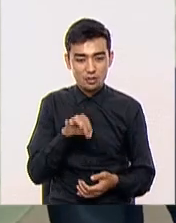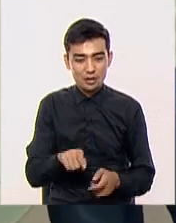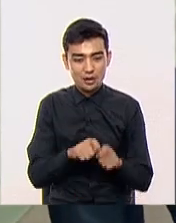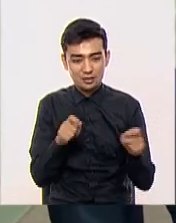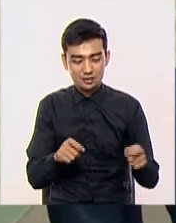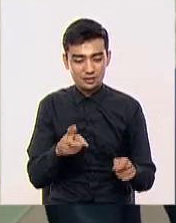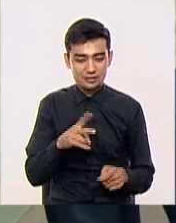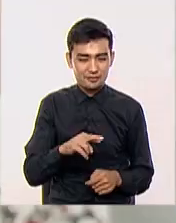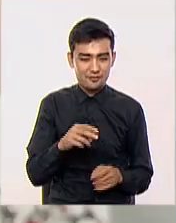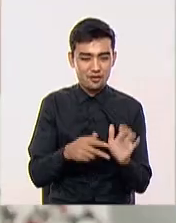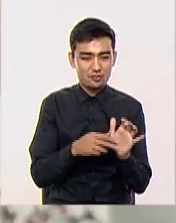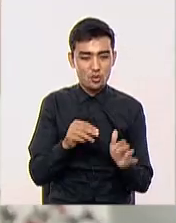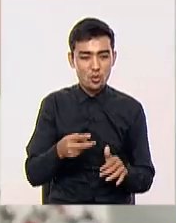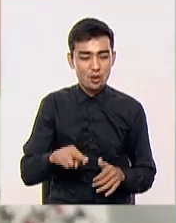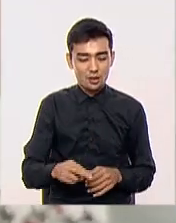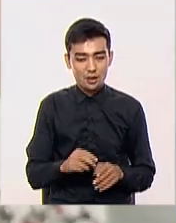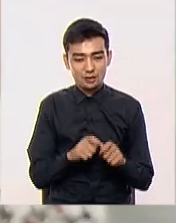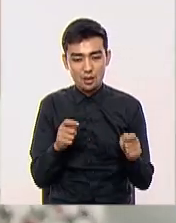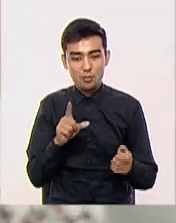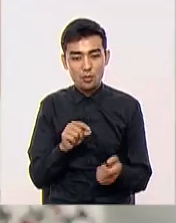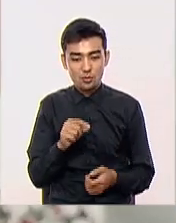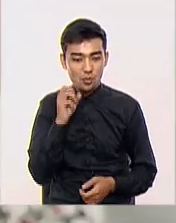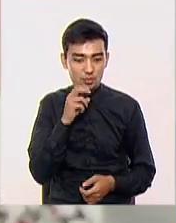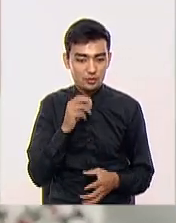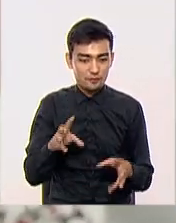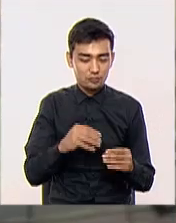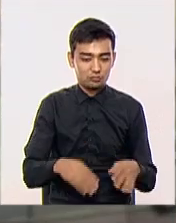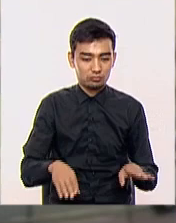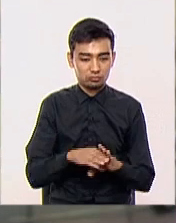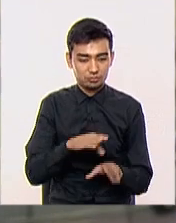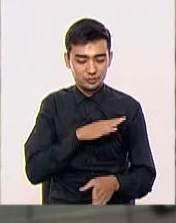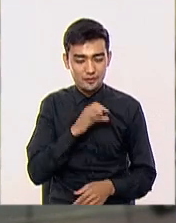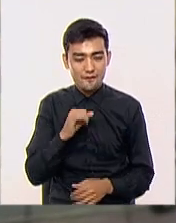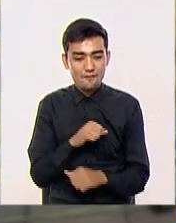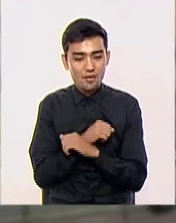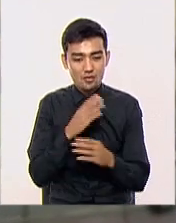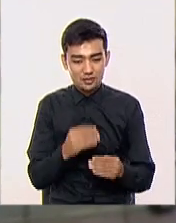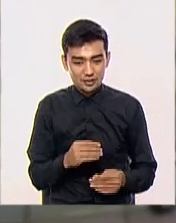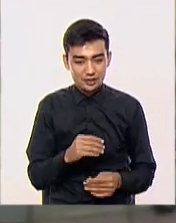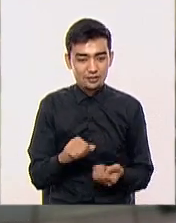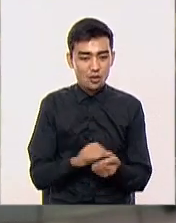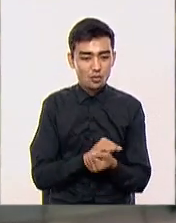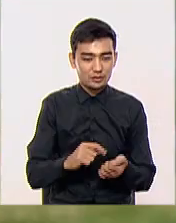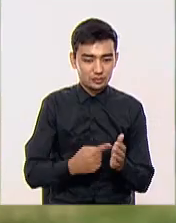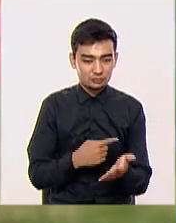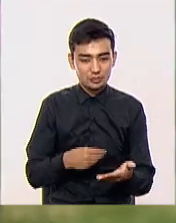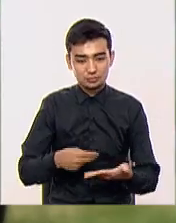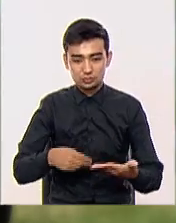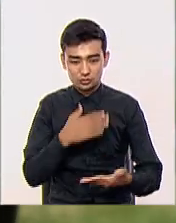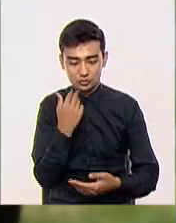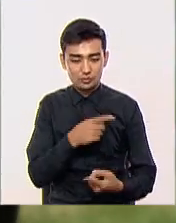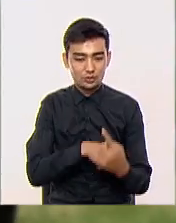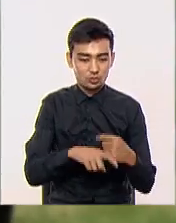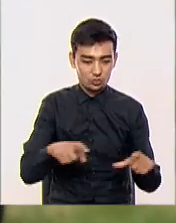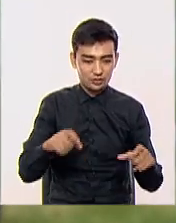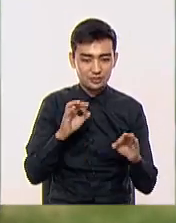8 июля а в понедельник к обеду все квоты были распределены выходные фитосанитарные документы не оформляют бизнесмены